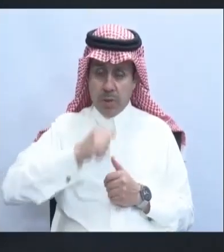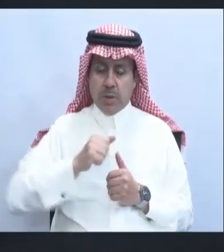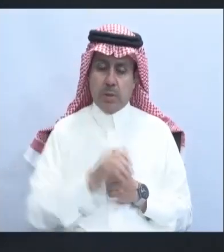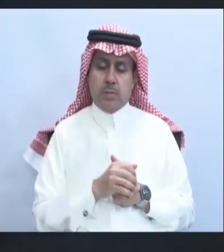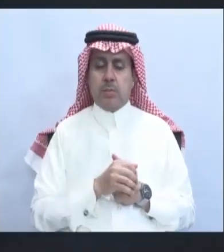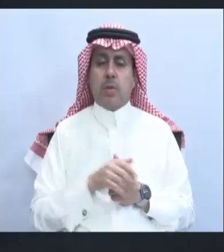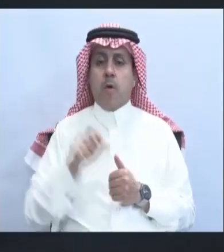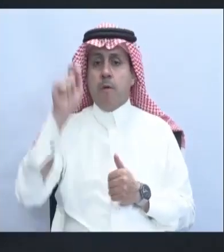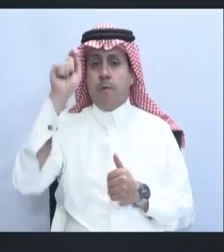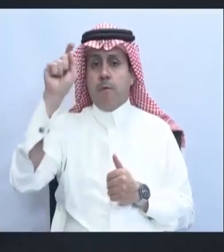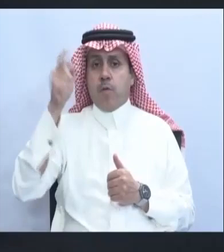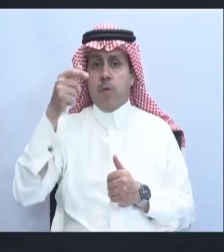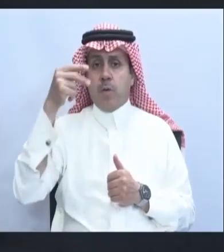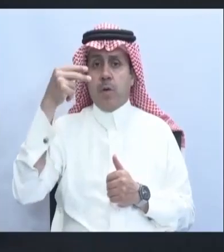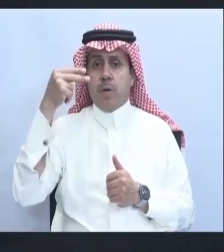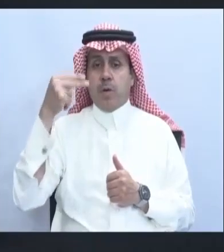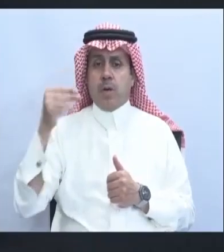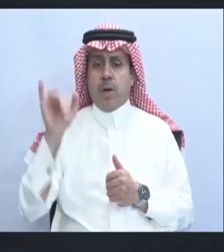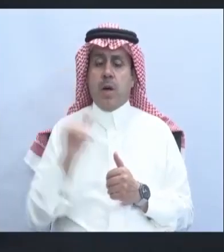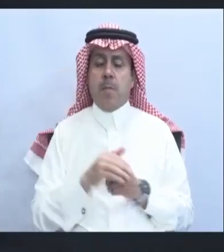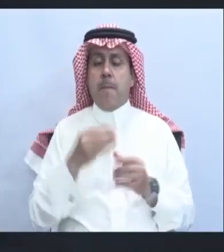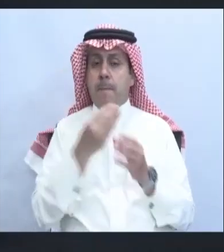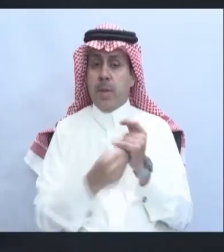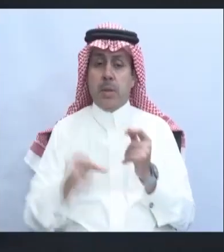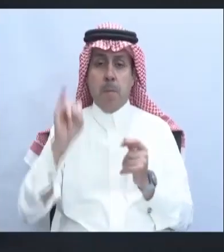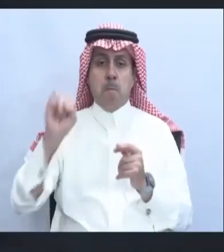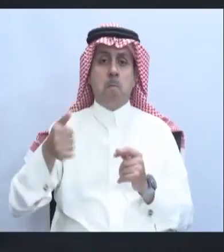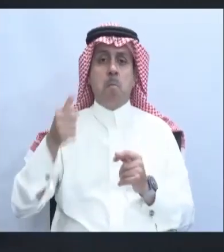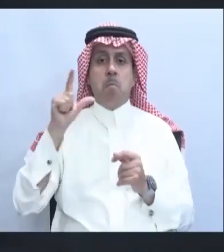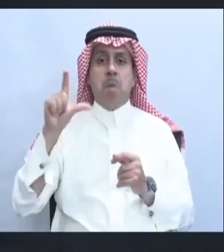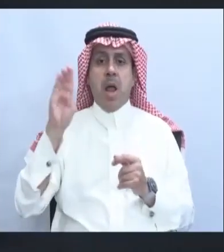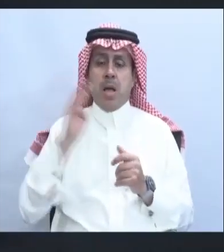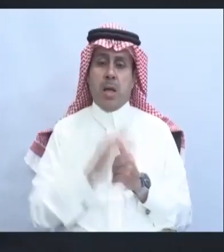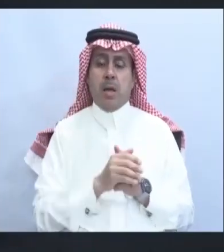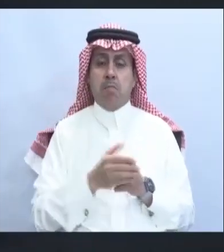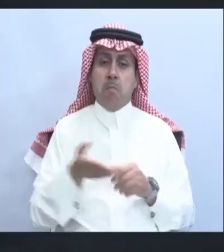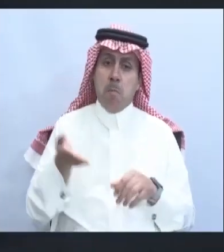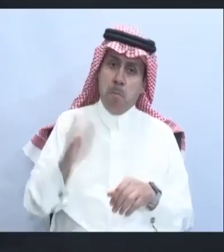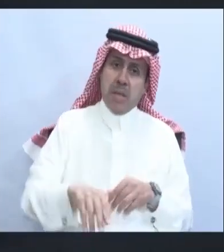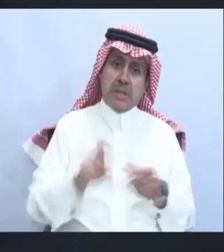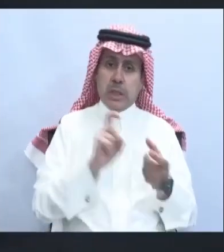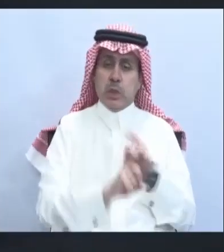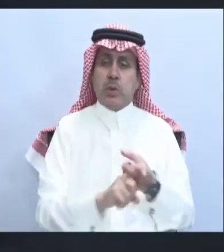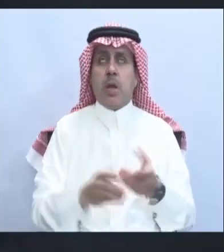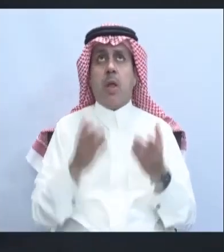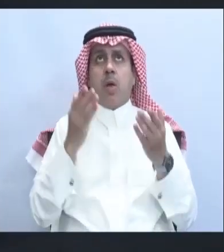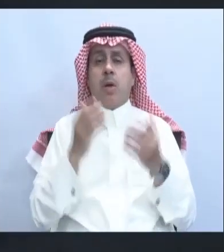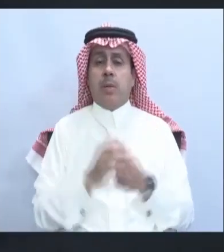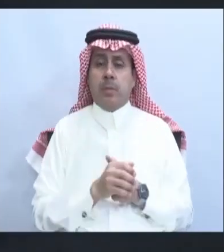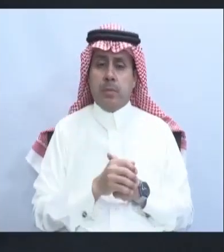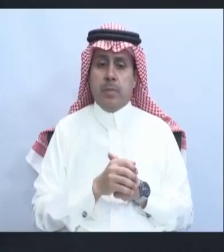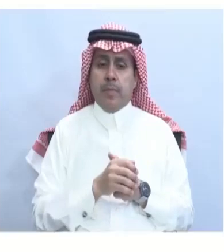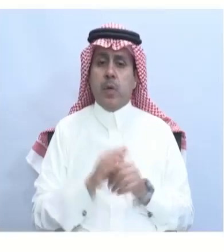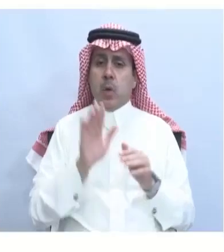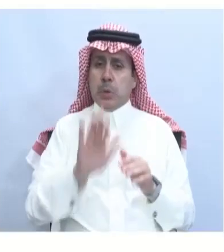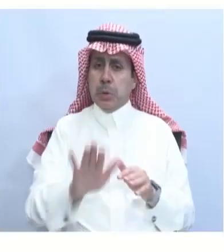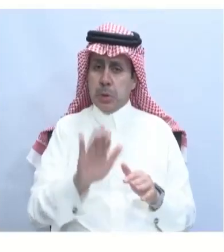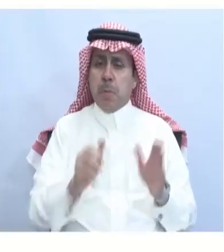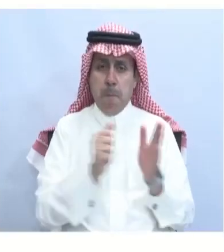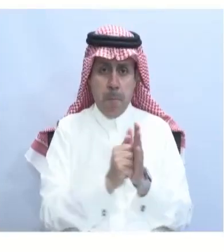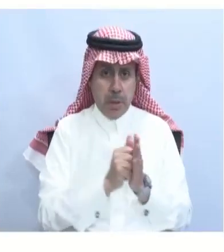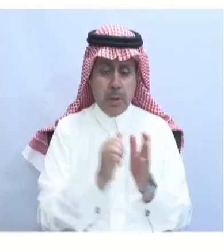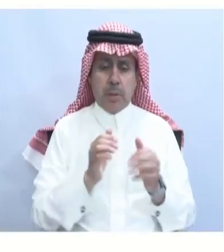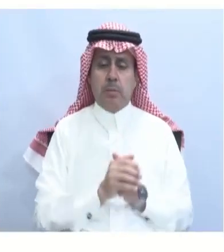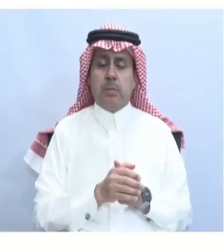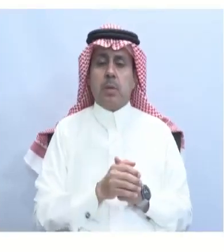لفري بنت مالك رضي الله عنها بن سنان حين مات زوجها رضي الله عنها عنهما امكثي في